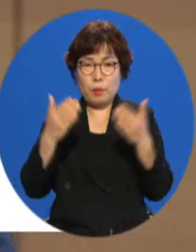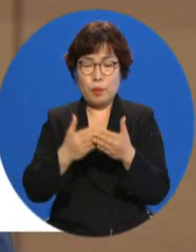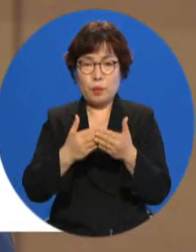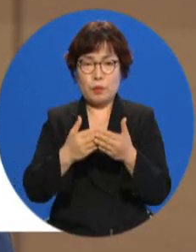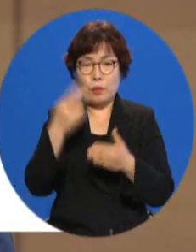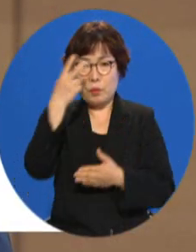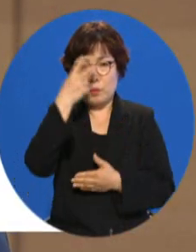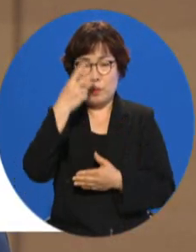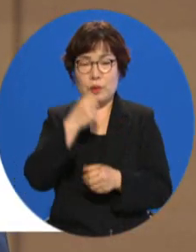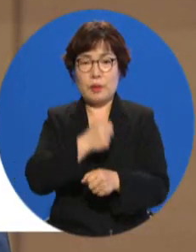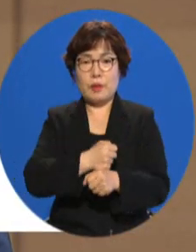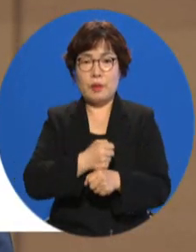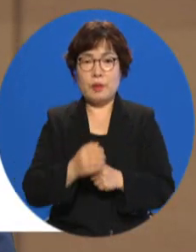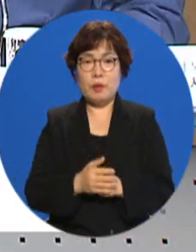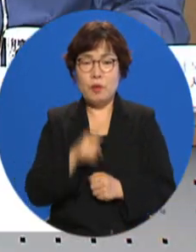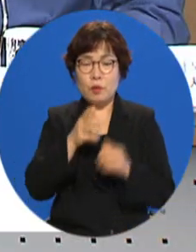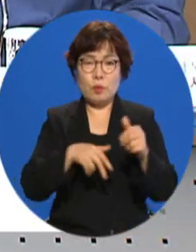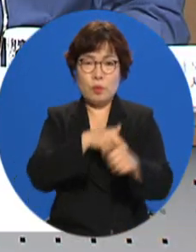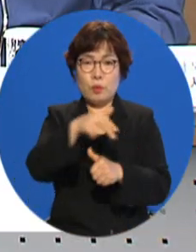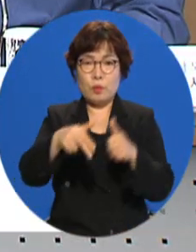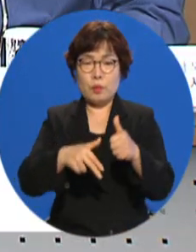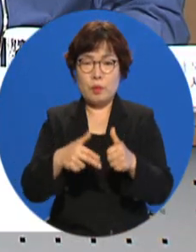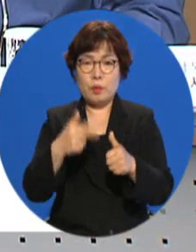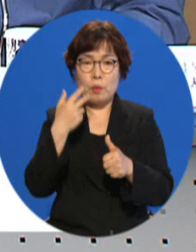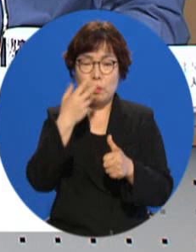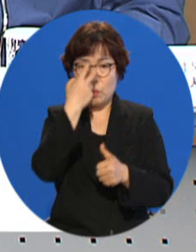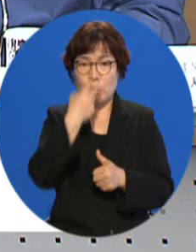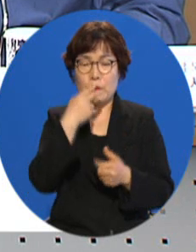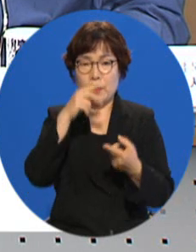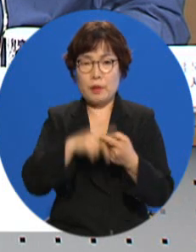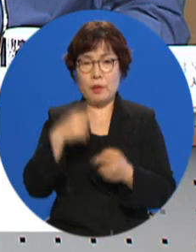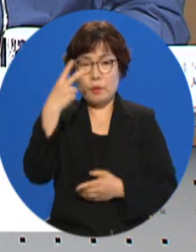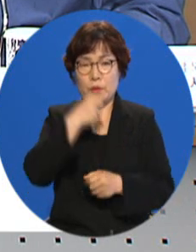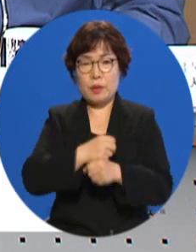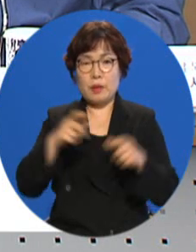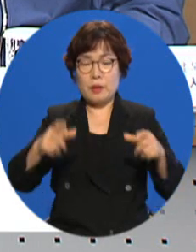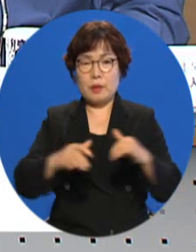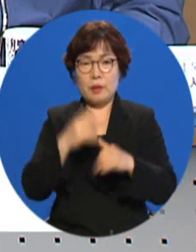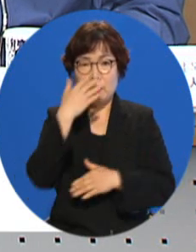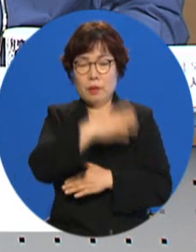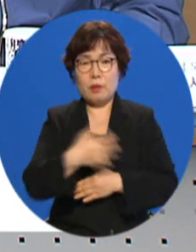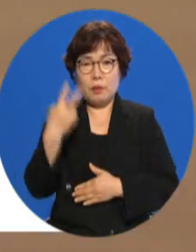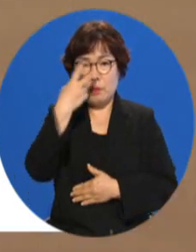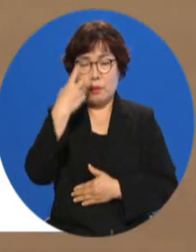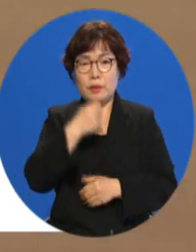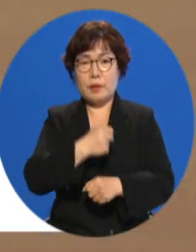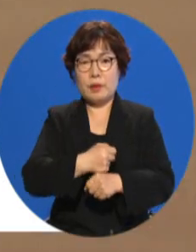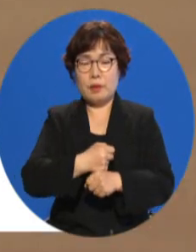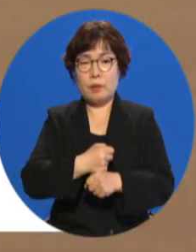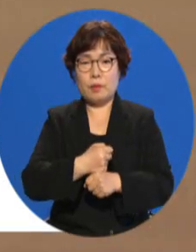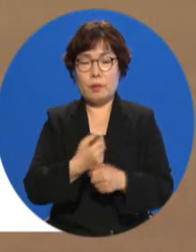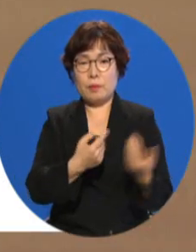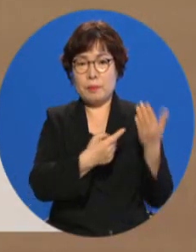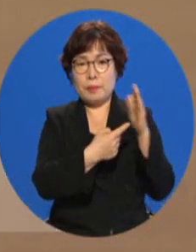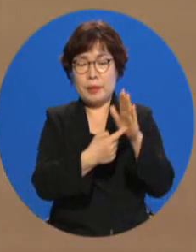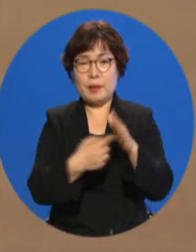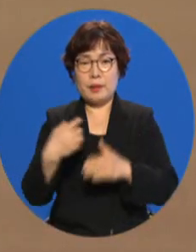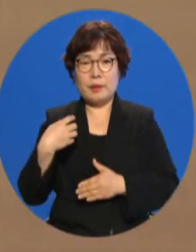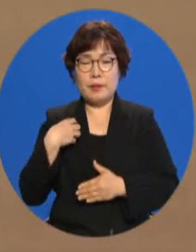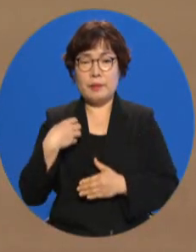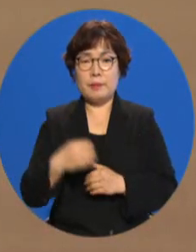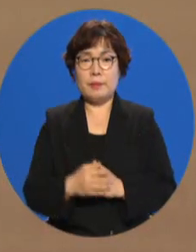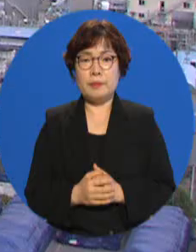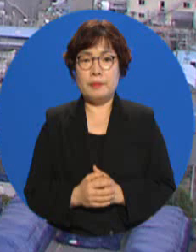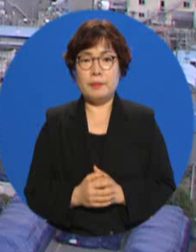배출구를 전수조사하고 여수산단 주변 대기에 대한 실태조사와 주민들의 건강 영향평가가 이루어지도록 하겠다고